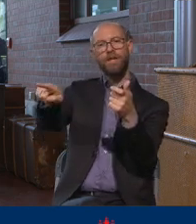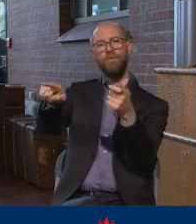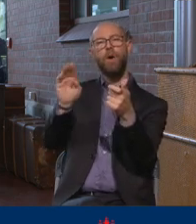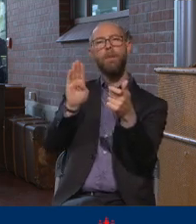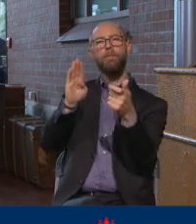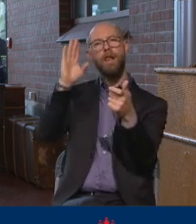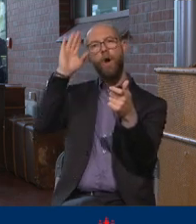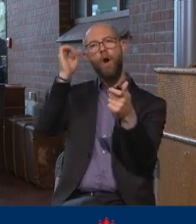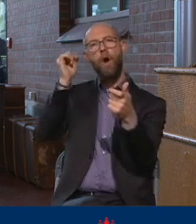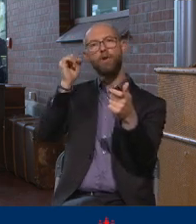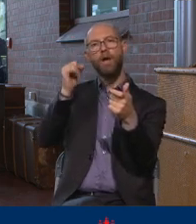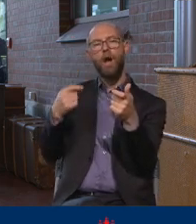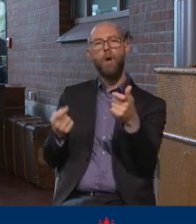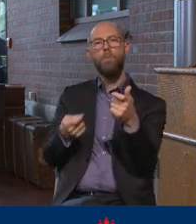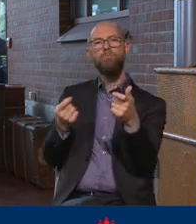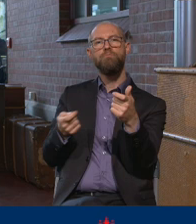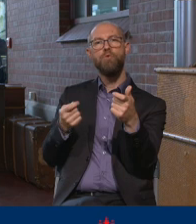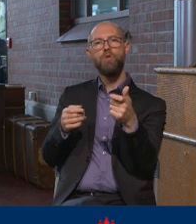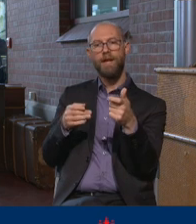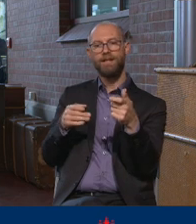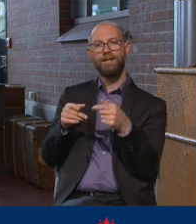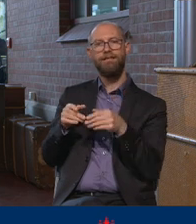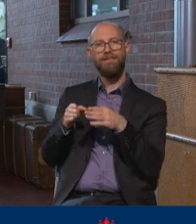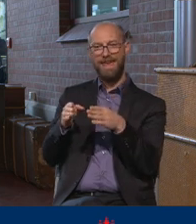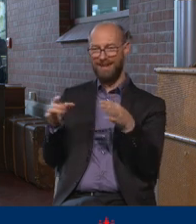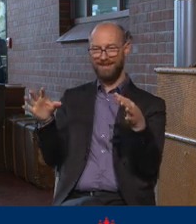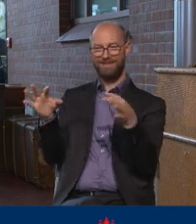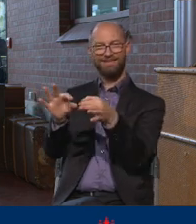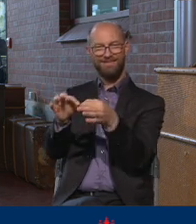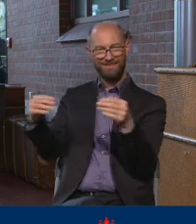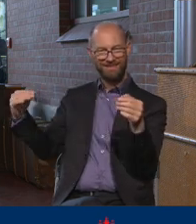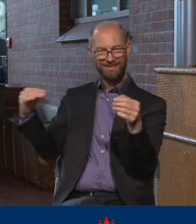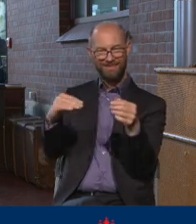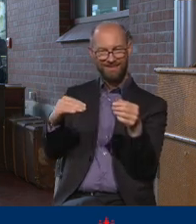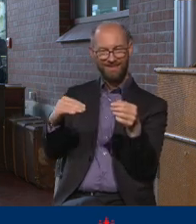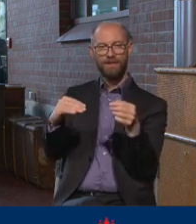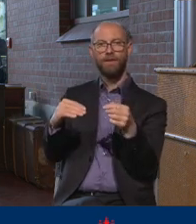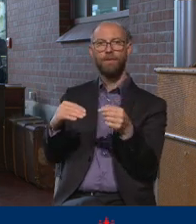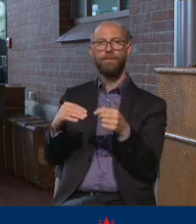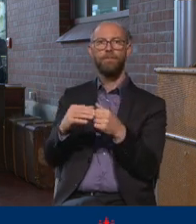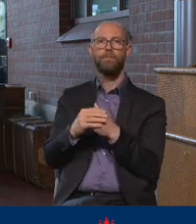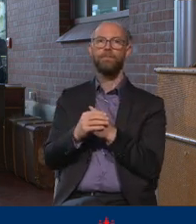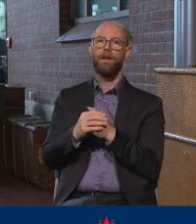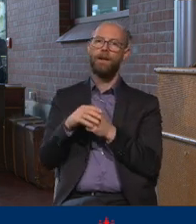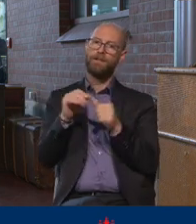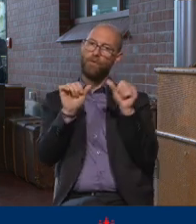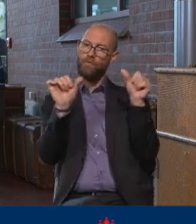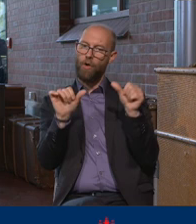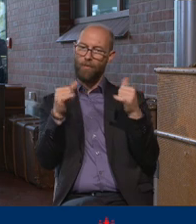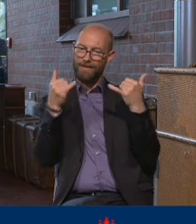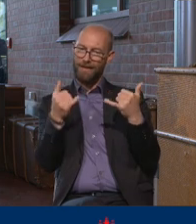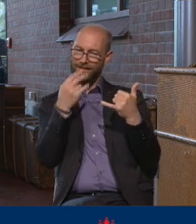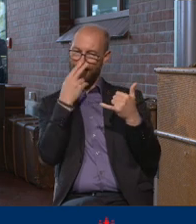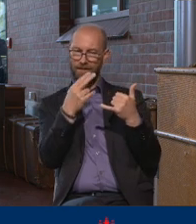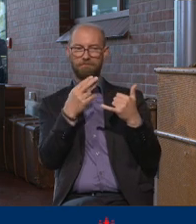wenig landet noch mal diskutieren obwohl ich zugeben muss dass die die figur die da jetzt gefunden ist auf den ersten blick